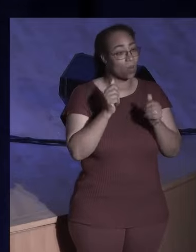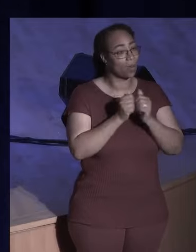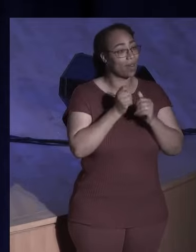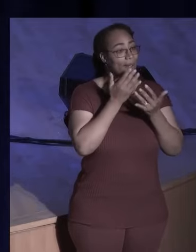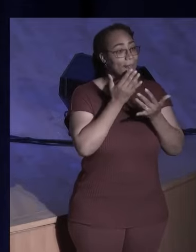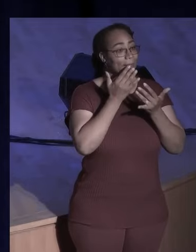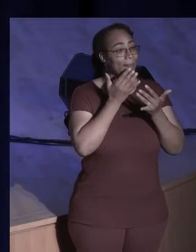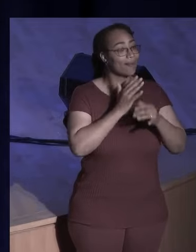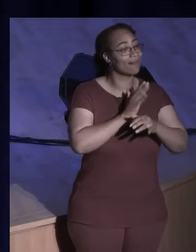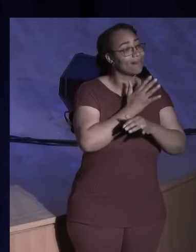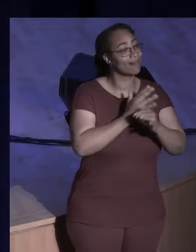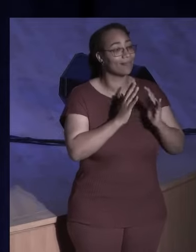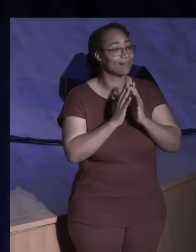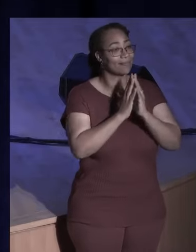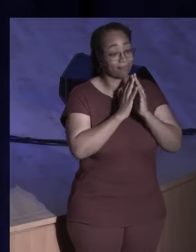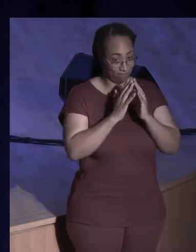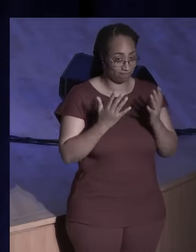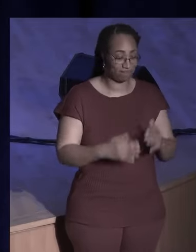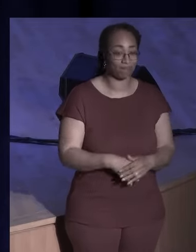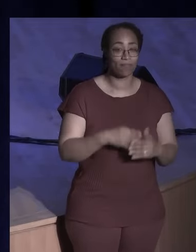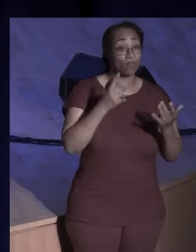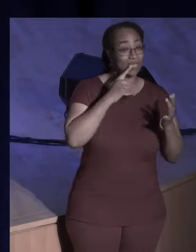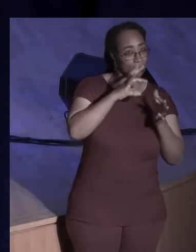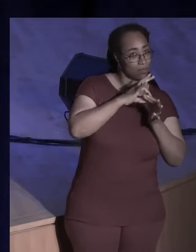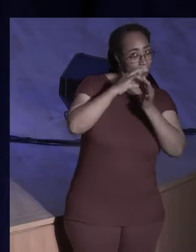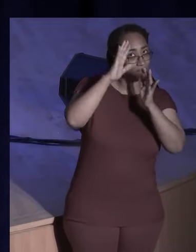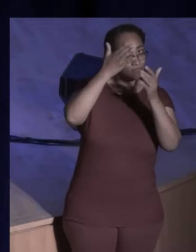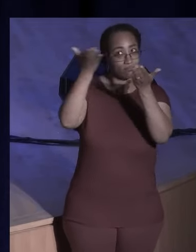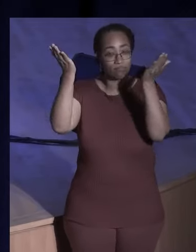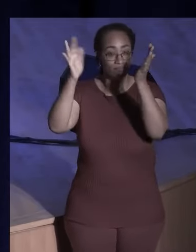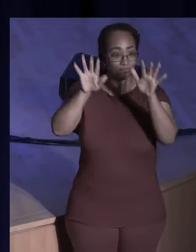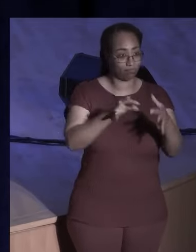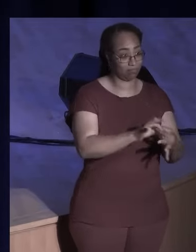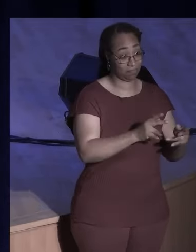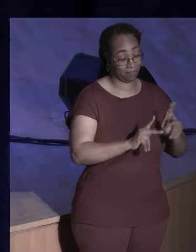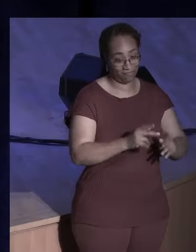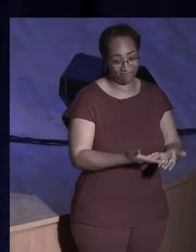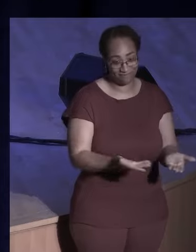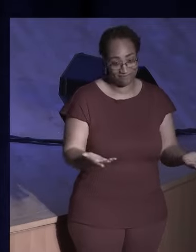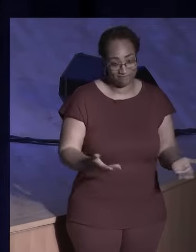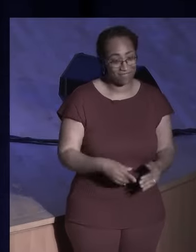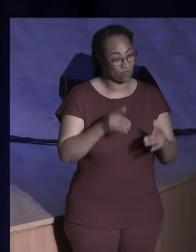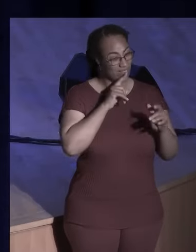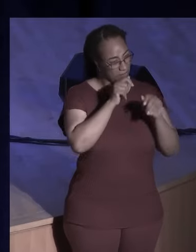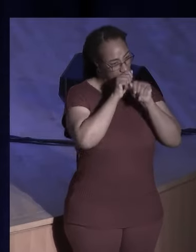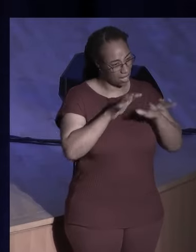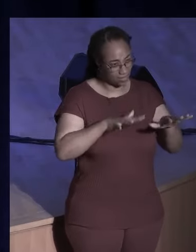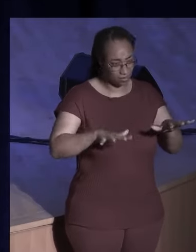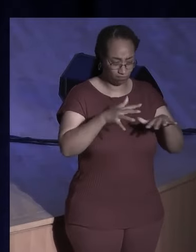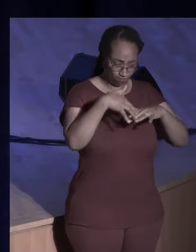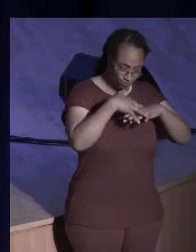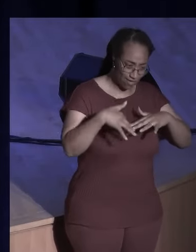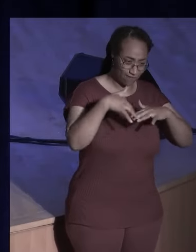days. So, e pule kako. E nā kūpuna na aumākua a me nā ākua, mai